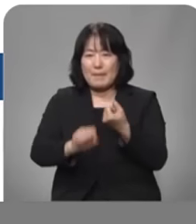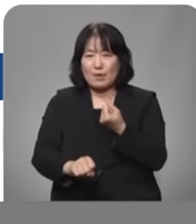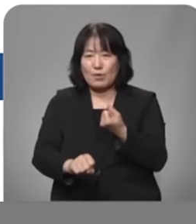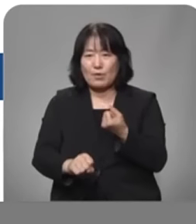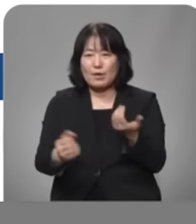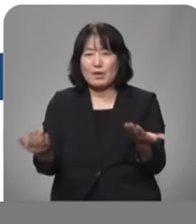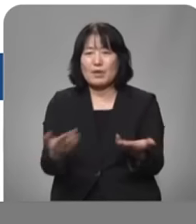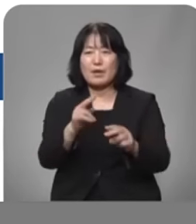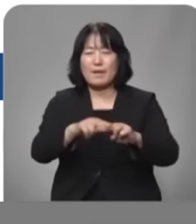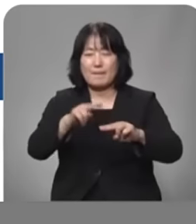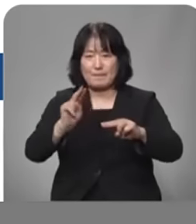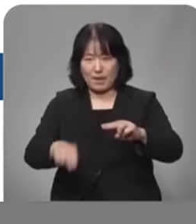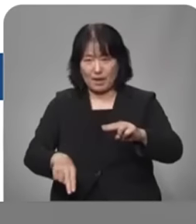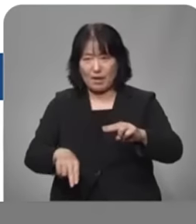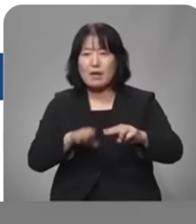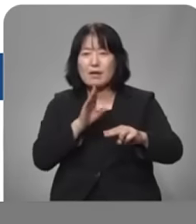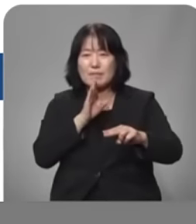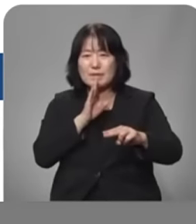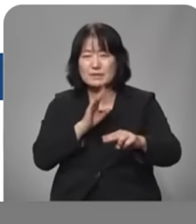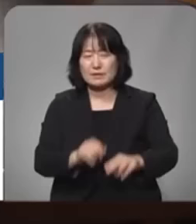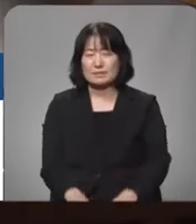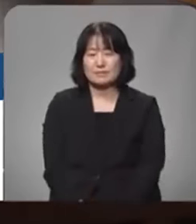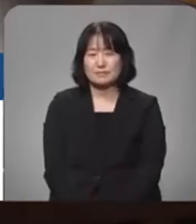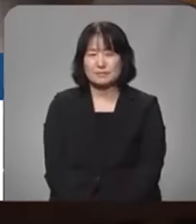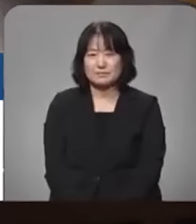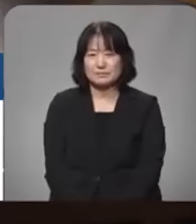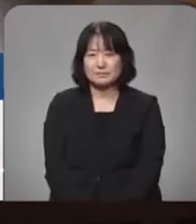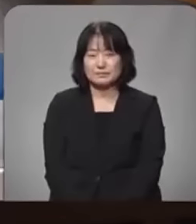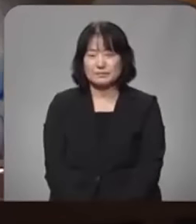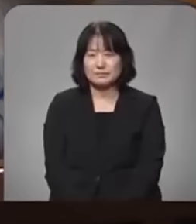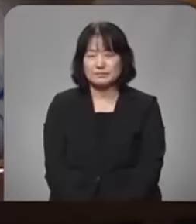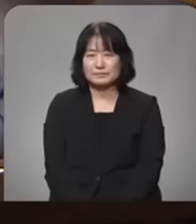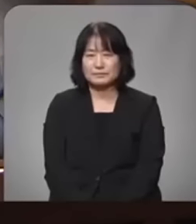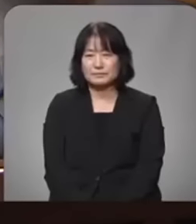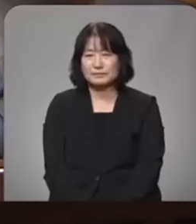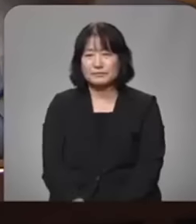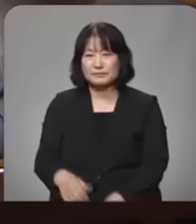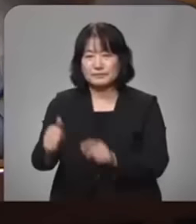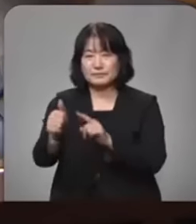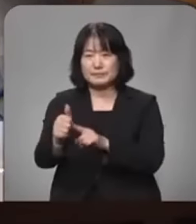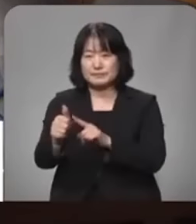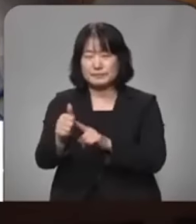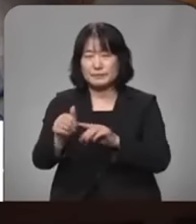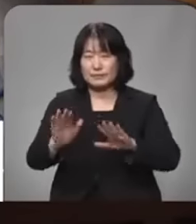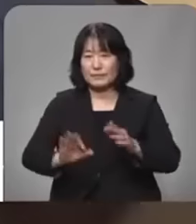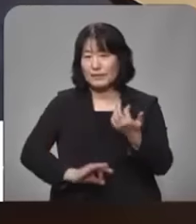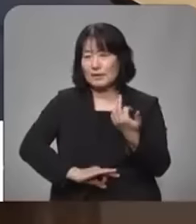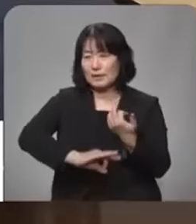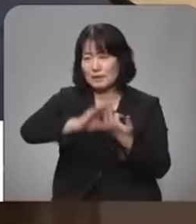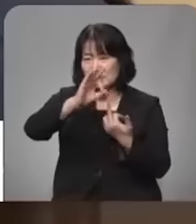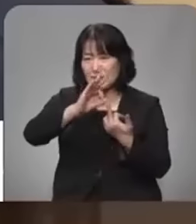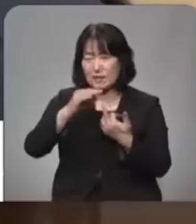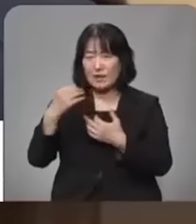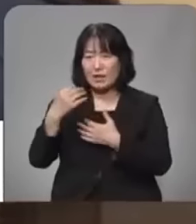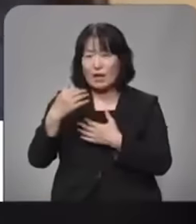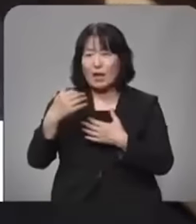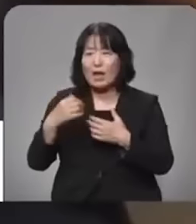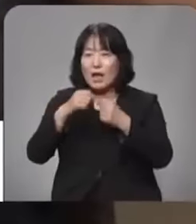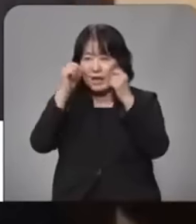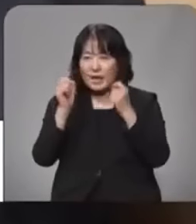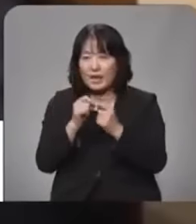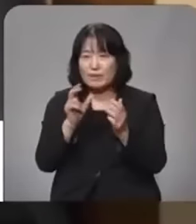군수직을 태하는 바람직하다고 한편 김군수는 오늘 오전 일신상의 이유라며